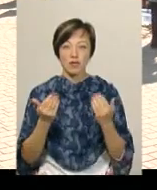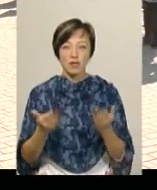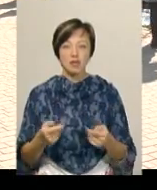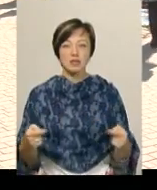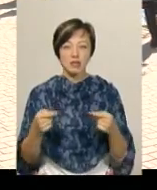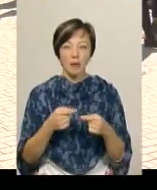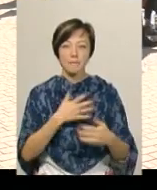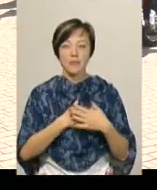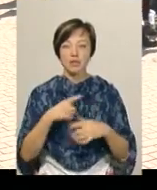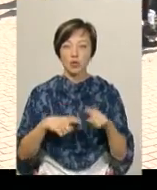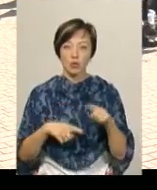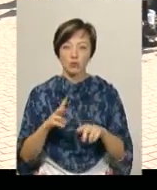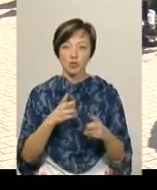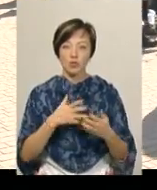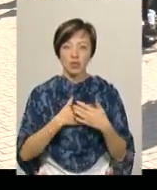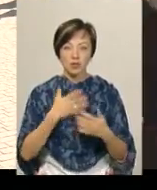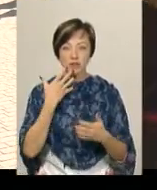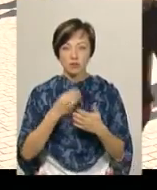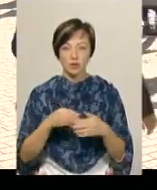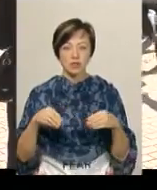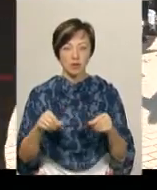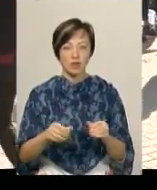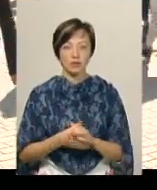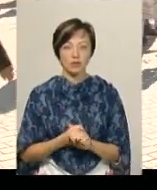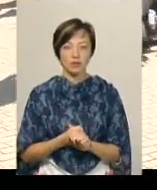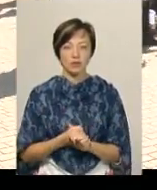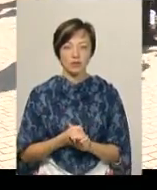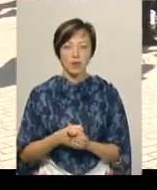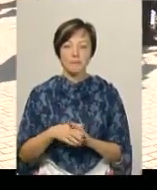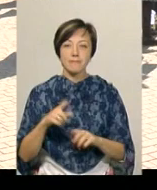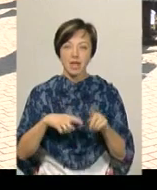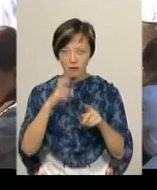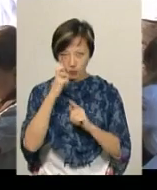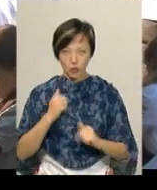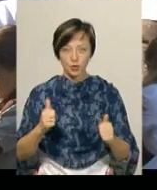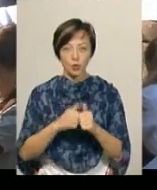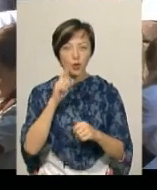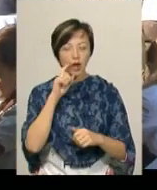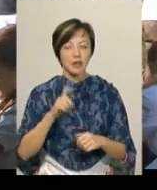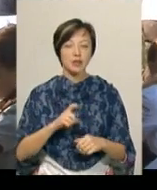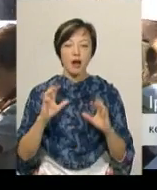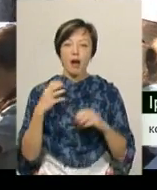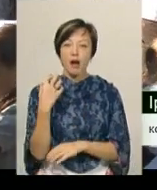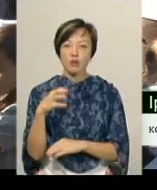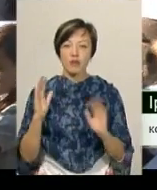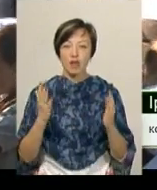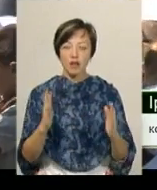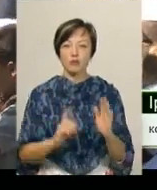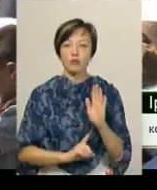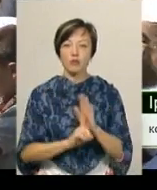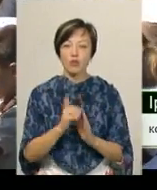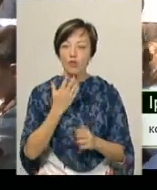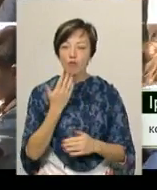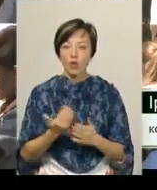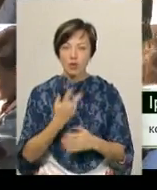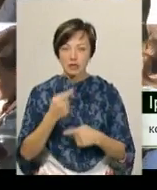саме патріотами і тих, хто буде любити свою землю, свою батьківщину, свою Україну. Калинова алея слугує початком нової